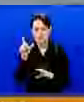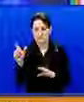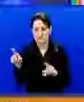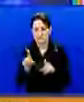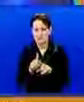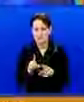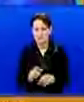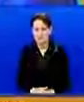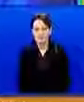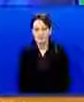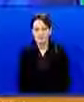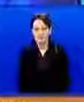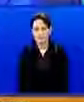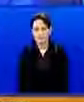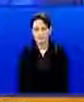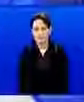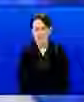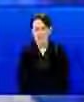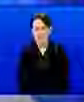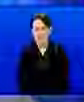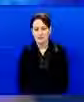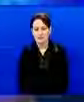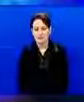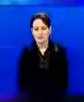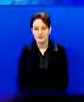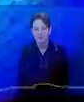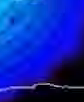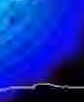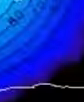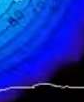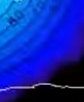ортақ парыз. Төребек Байтас, Әли Мәлік, Мұхан Мұратұлы, оңтүстік ақпарат.